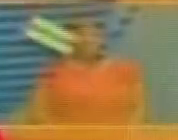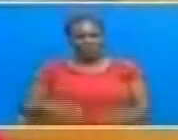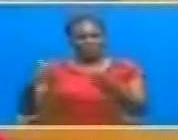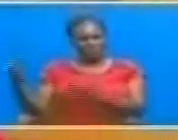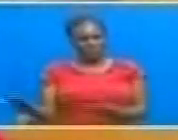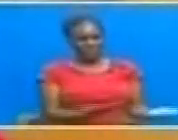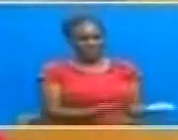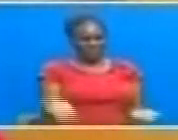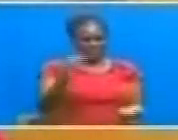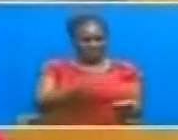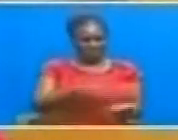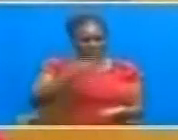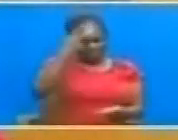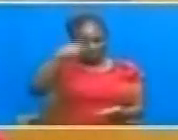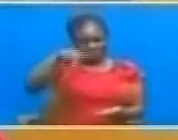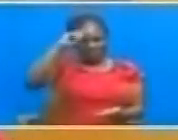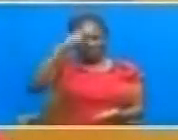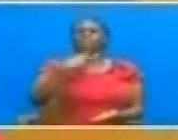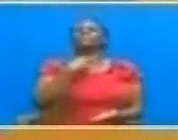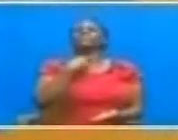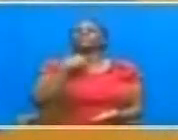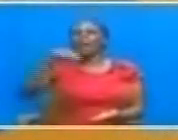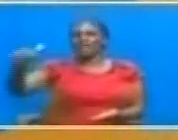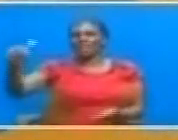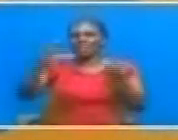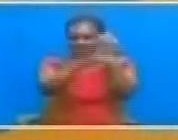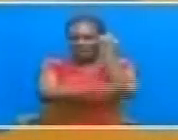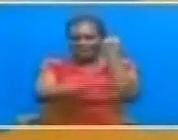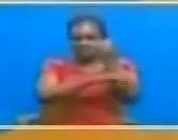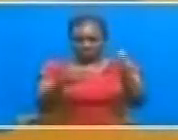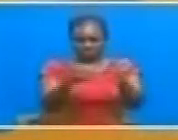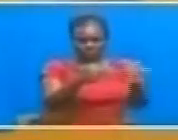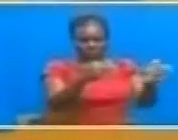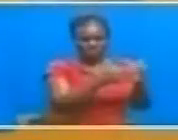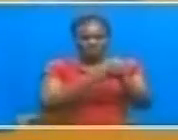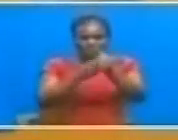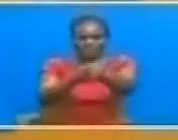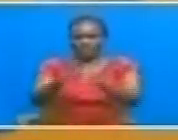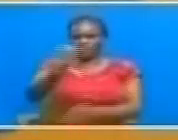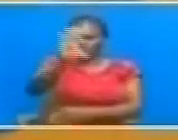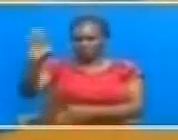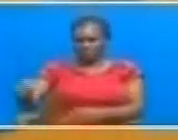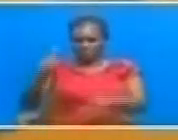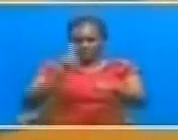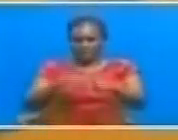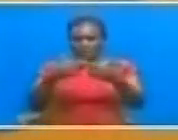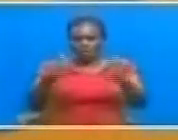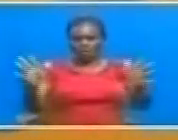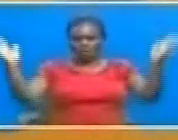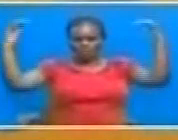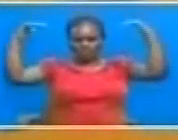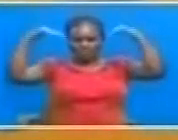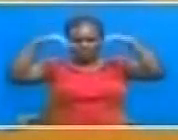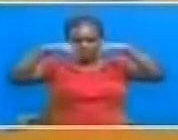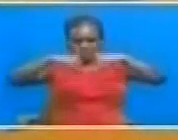Karibu tena. Sera za ukoloni mamboleo ndilo tatizo kuu linalokumba uongozi barani Afrika. Akifungua kongamano la muungano wa mabunge